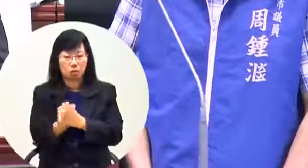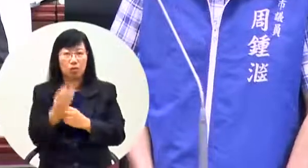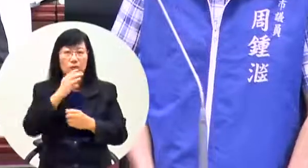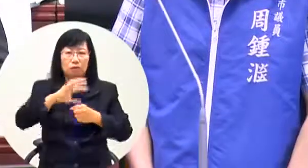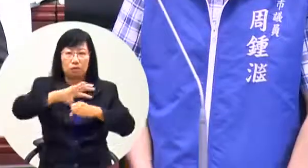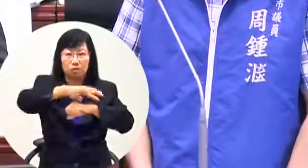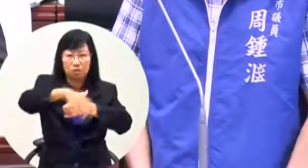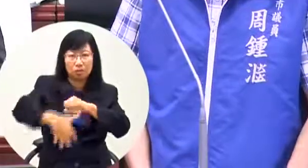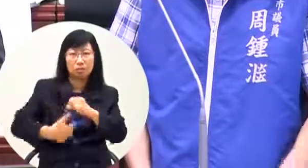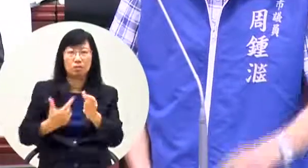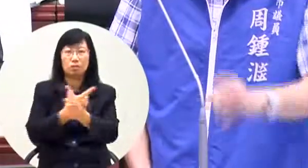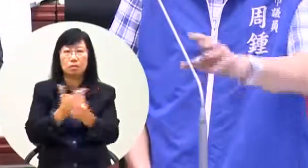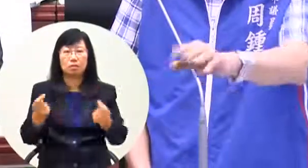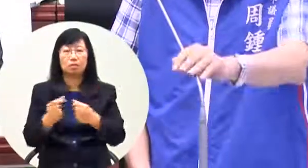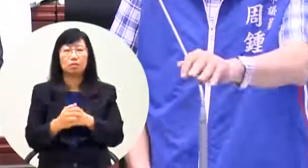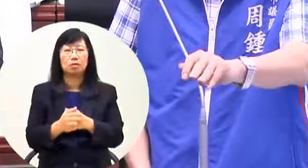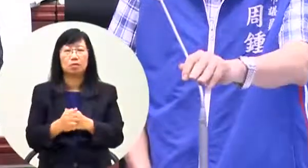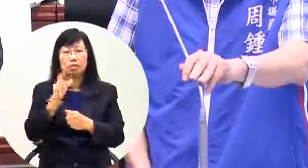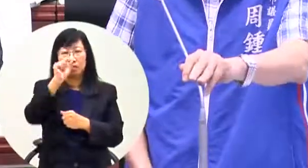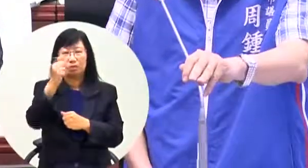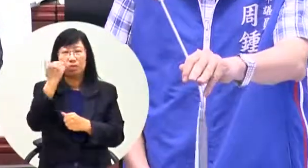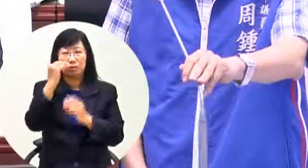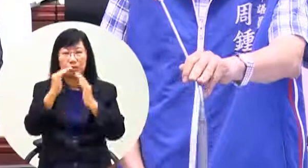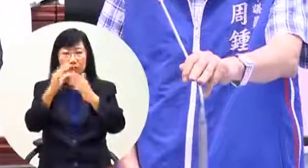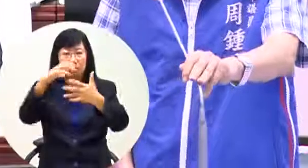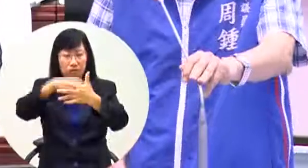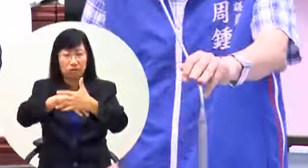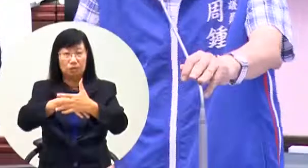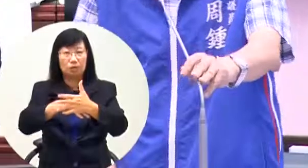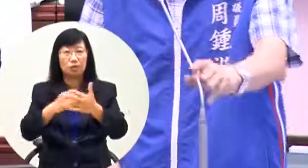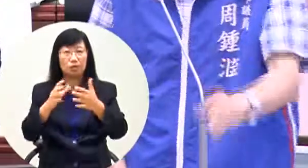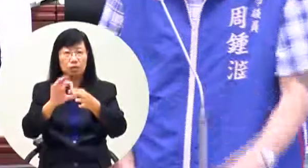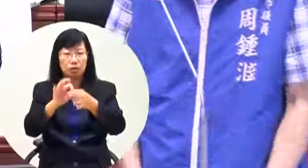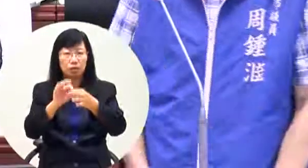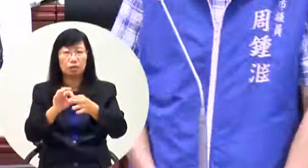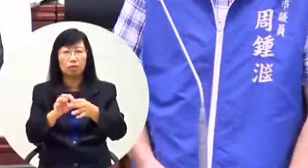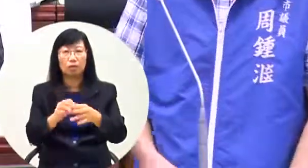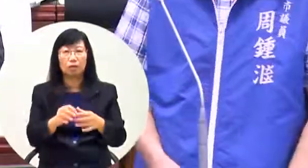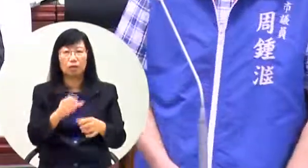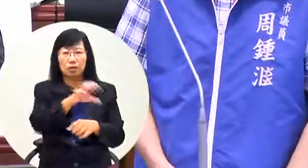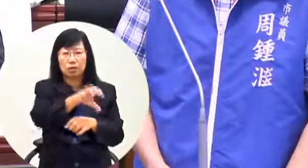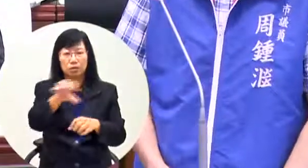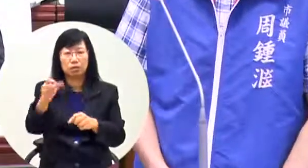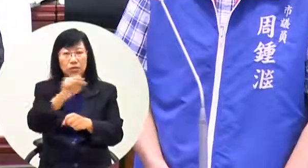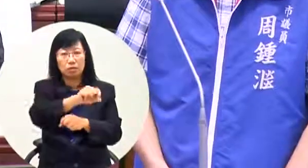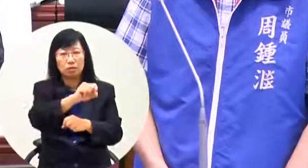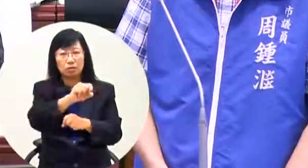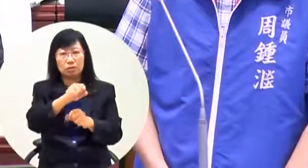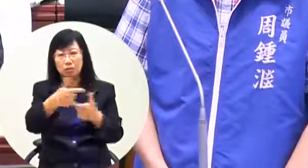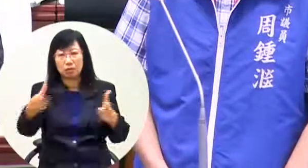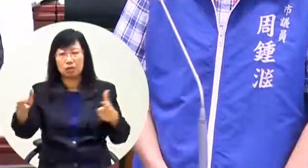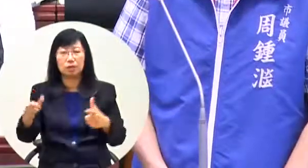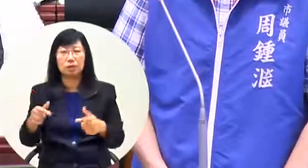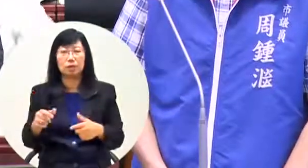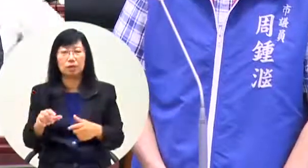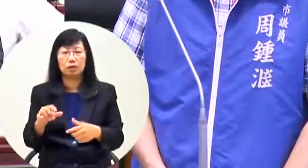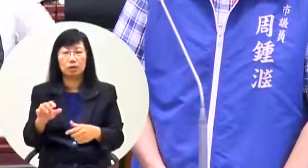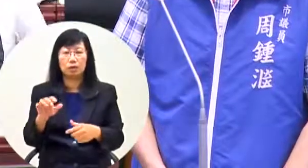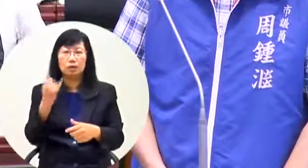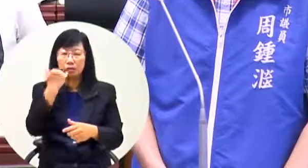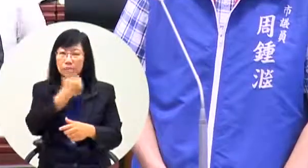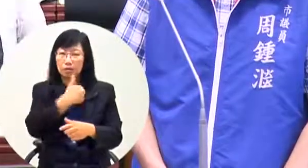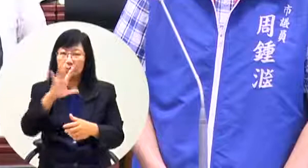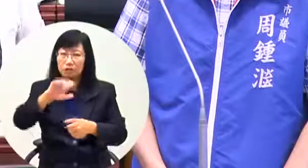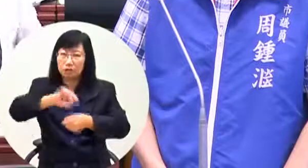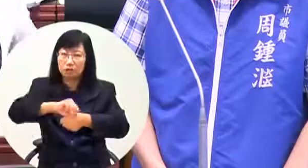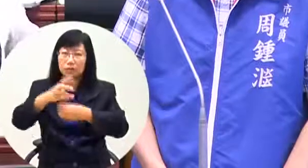个都会区里面，是不是个别的区域，它因为发展的不一样，有一些是增班，我这样子讲，并不是说我们反对